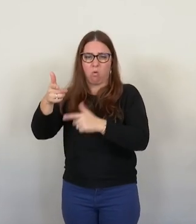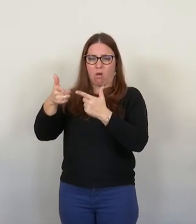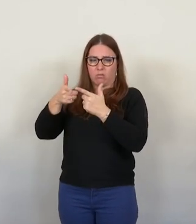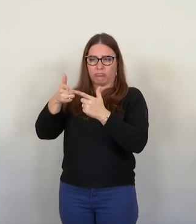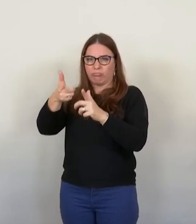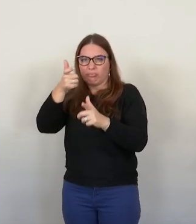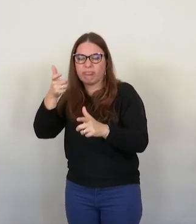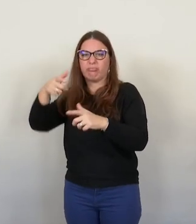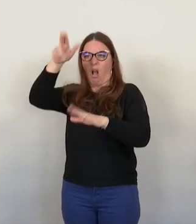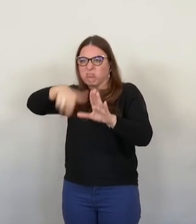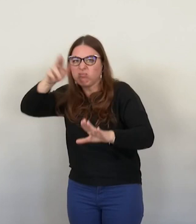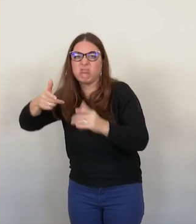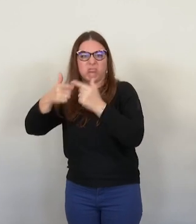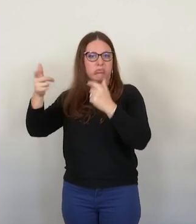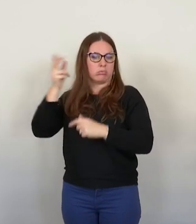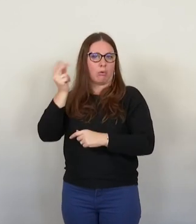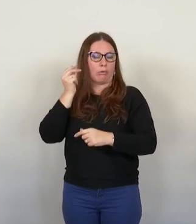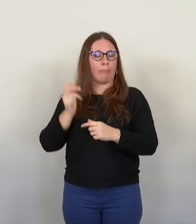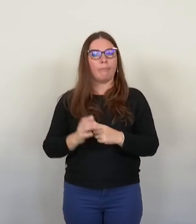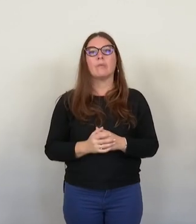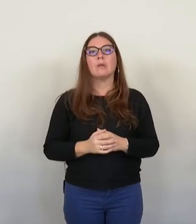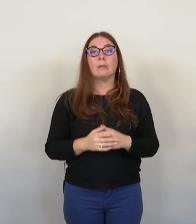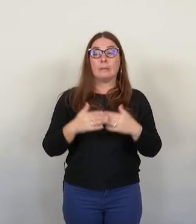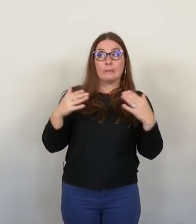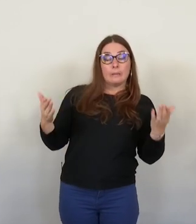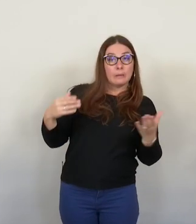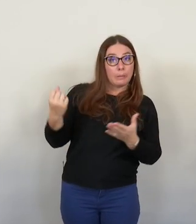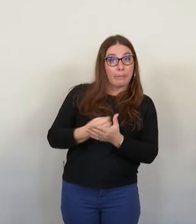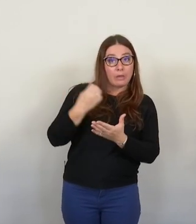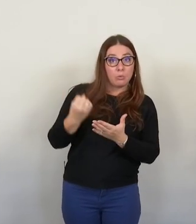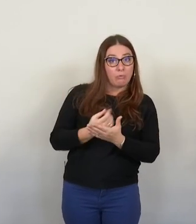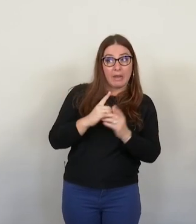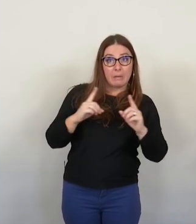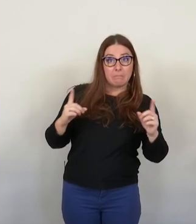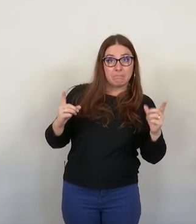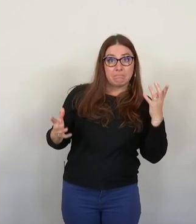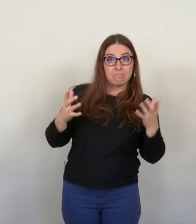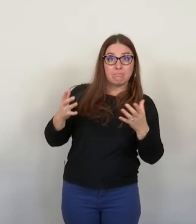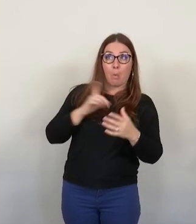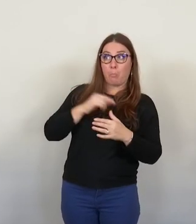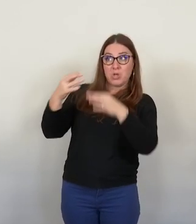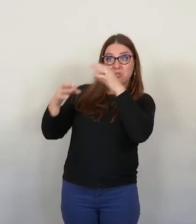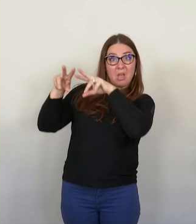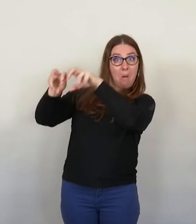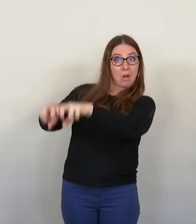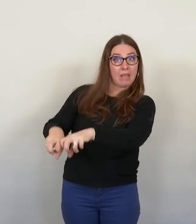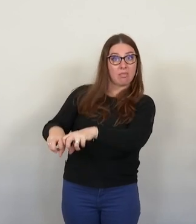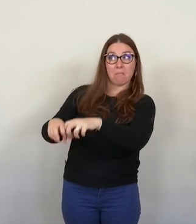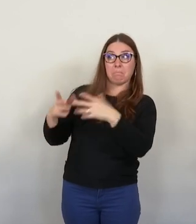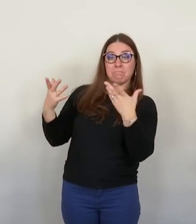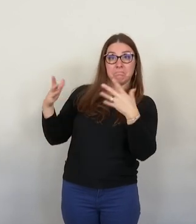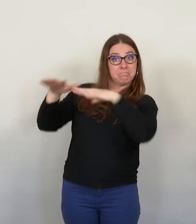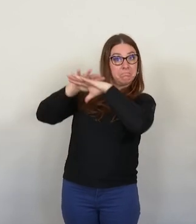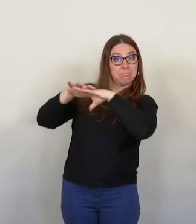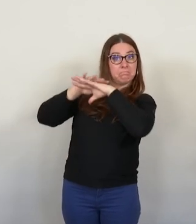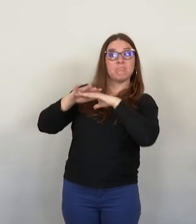donc d'un côté nous n'avons toujours aucune nouvelle aujourd'hui de la police judiciaire et de la justice concernant